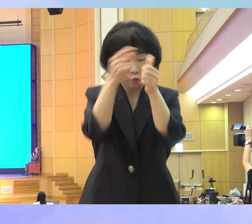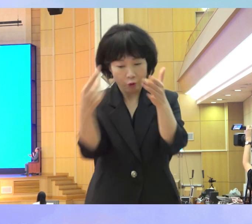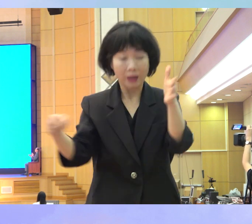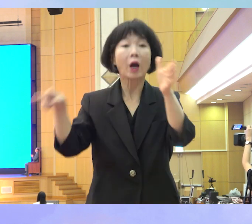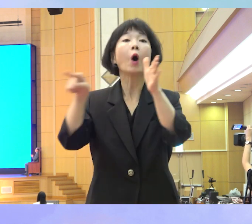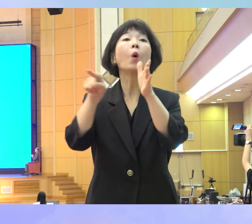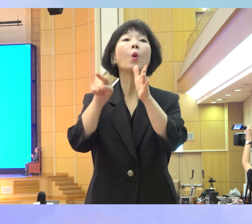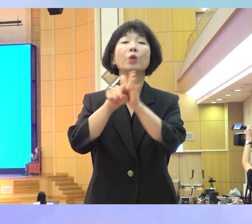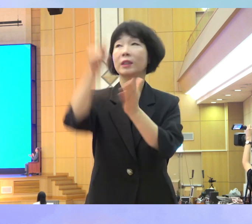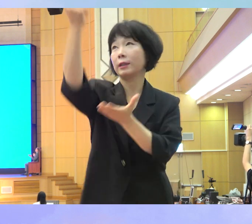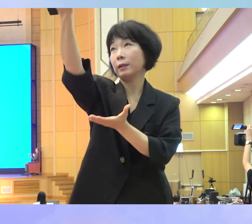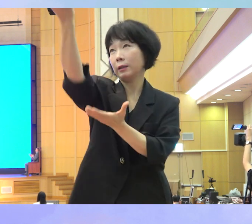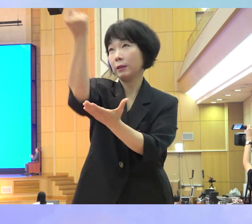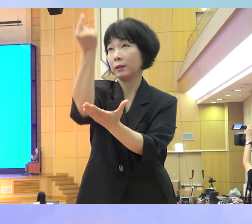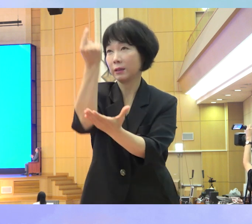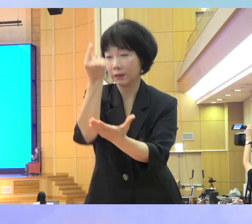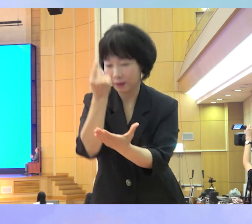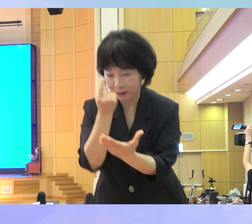나를 구하러